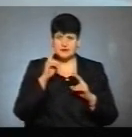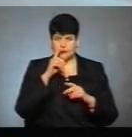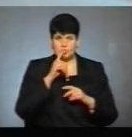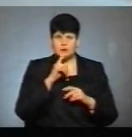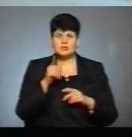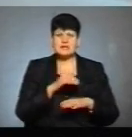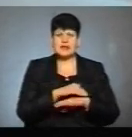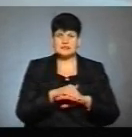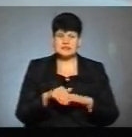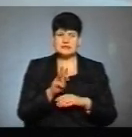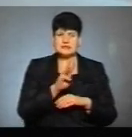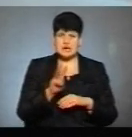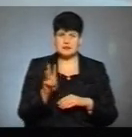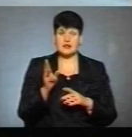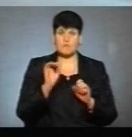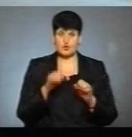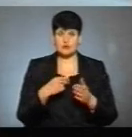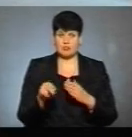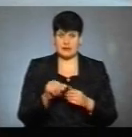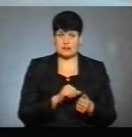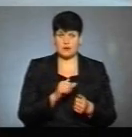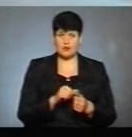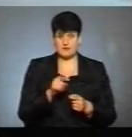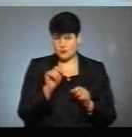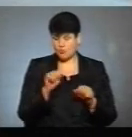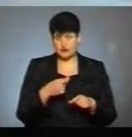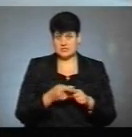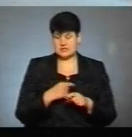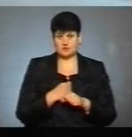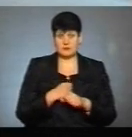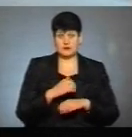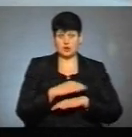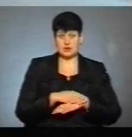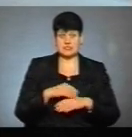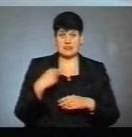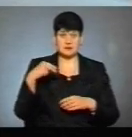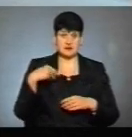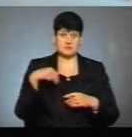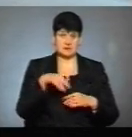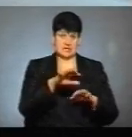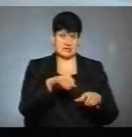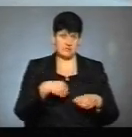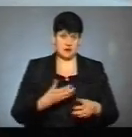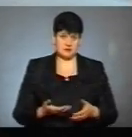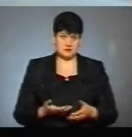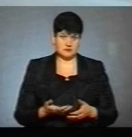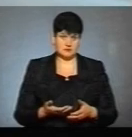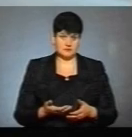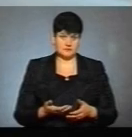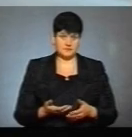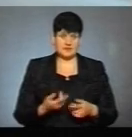адреса інтернет-сайтів, де можна купити наркотики. Він може це зробити на уроці, а на перерві піти і забрати закладку. Це не то,